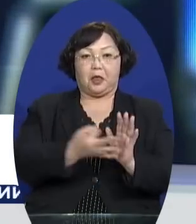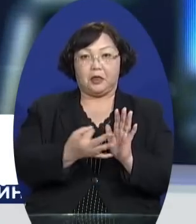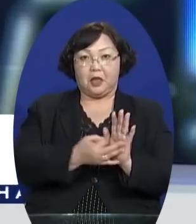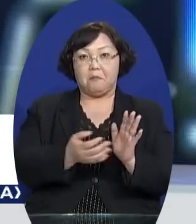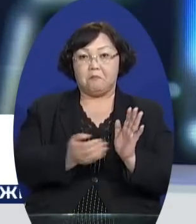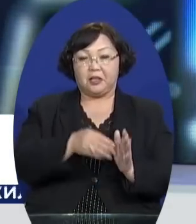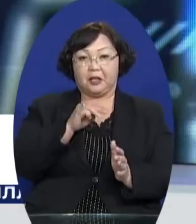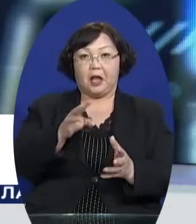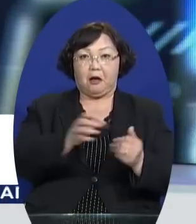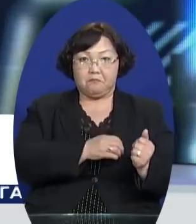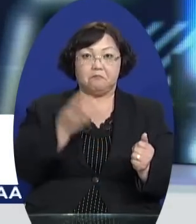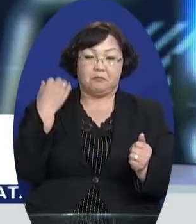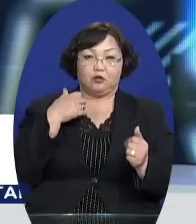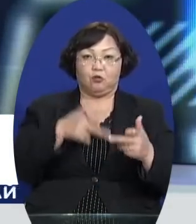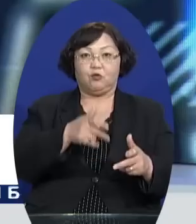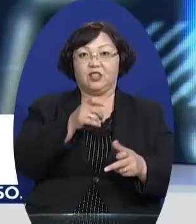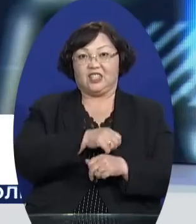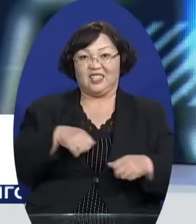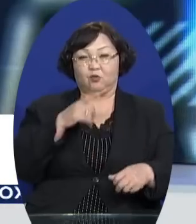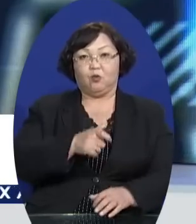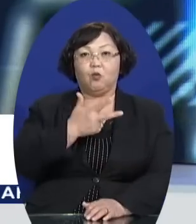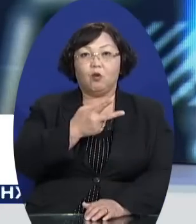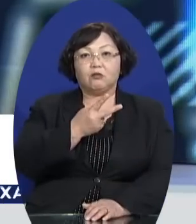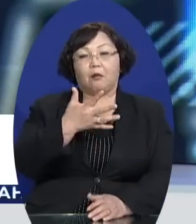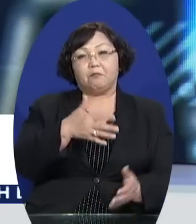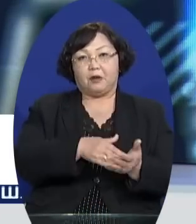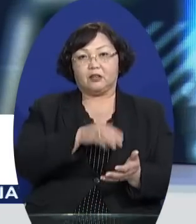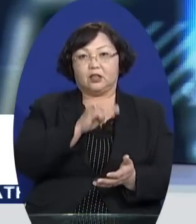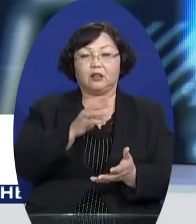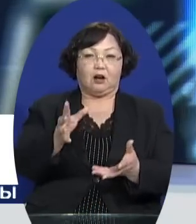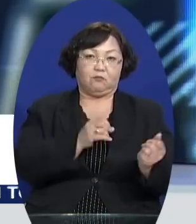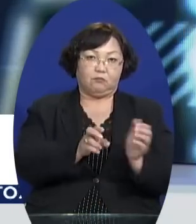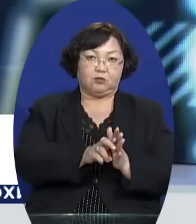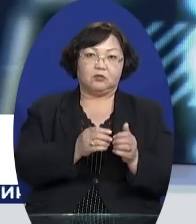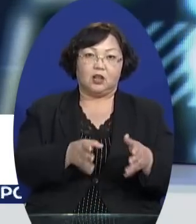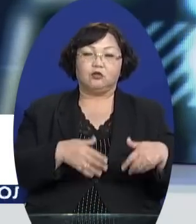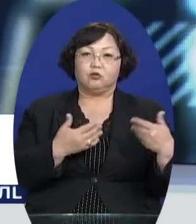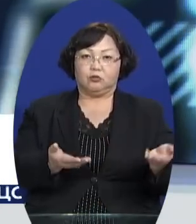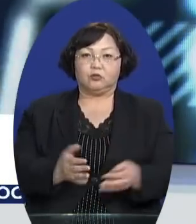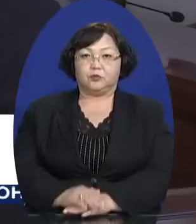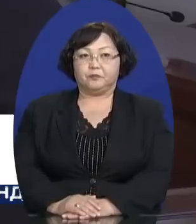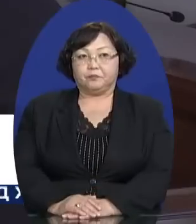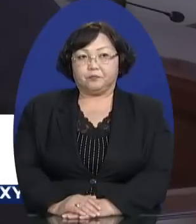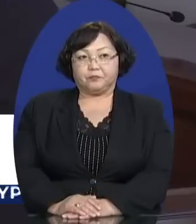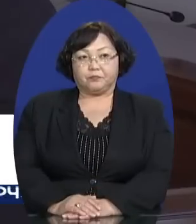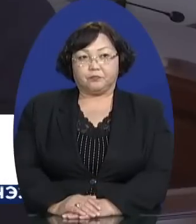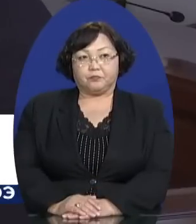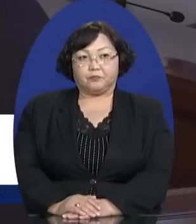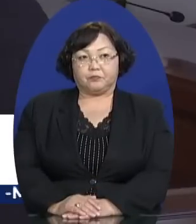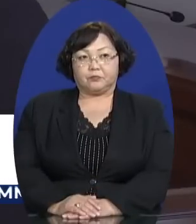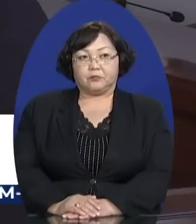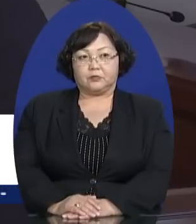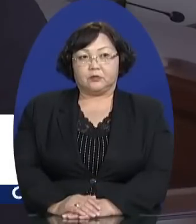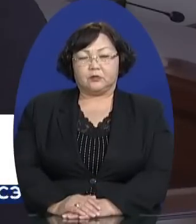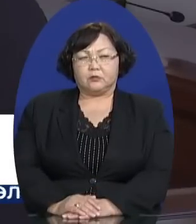авдаг байсан хөгжлийн бэрхшээлтэй иргэд ирэх сараас 325 мянган төгрөгийн тэтгэвэр авах боломжтой болж байна. Сарганы тэтгэмжийг